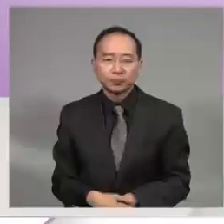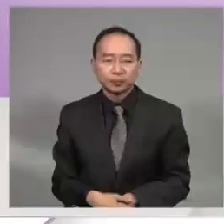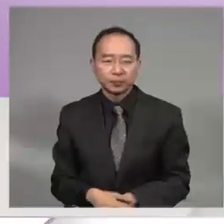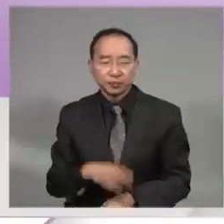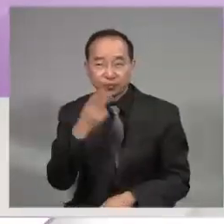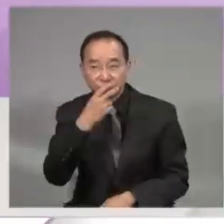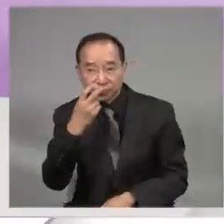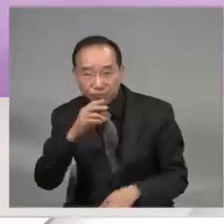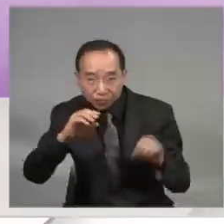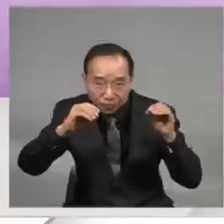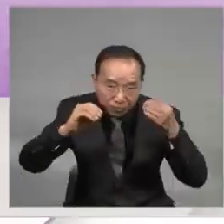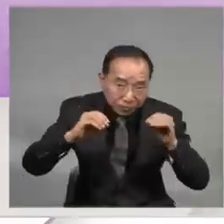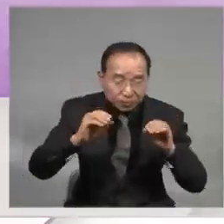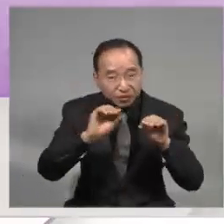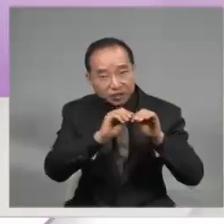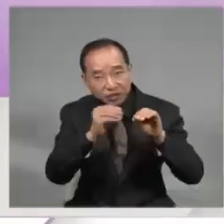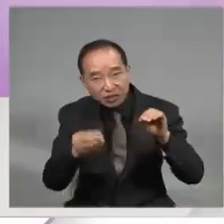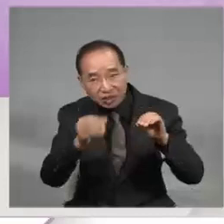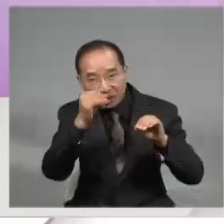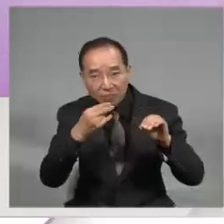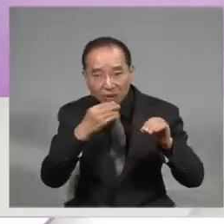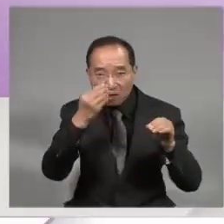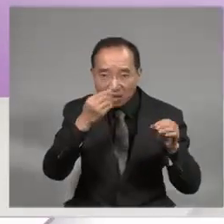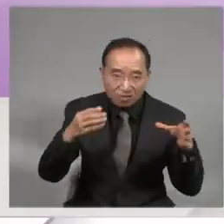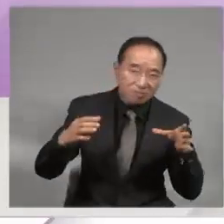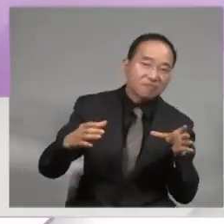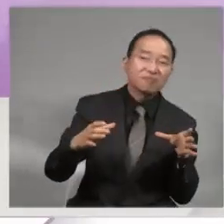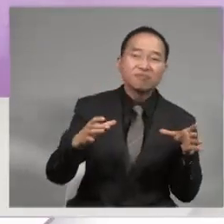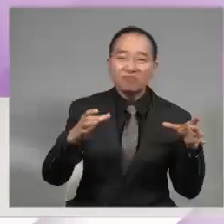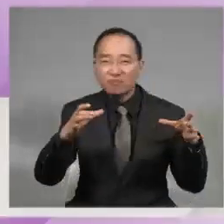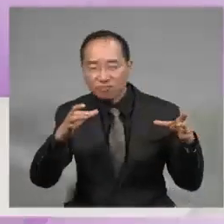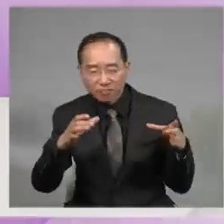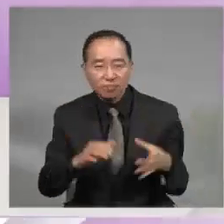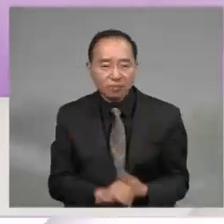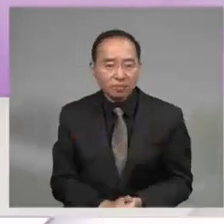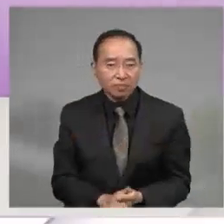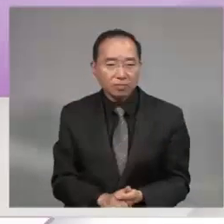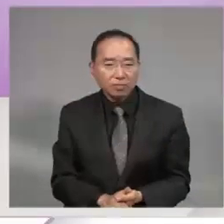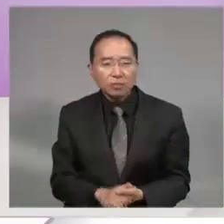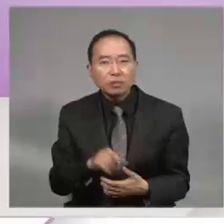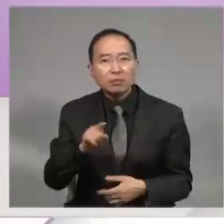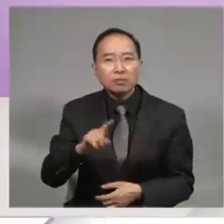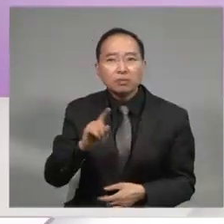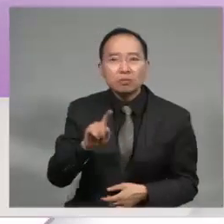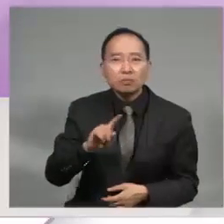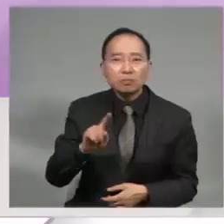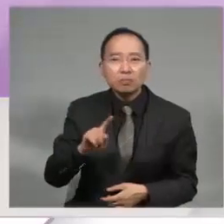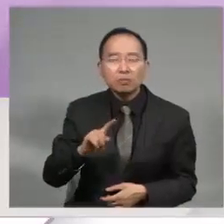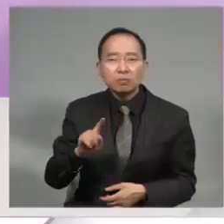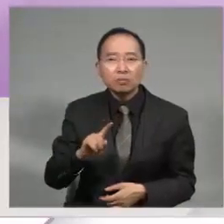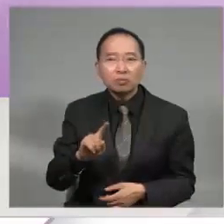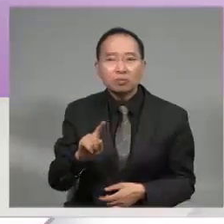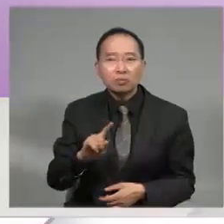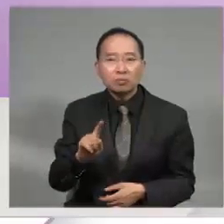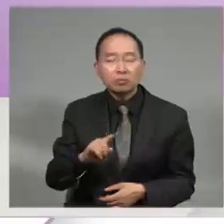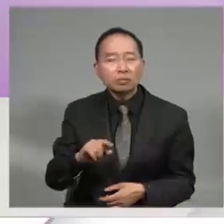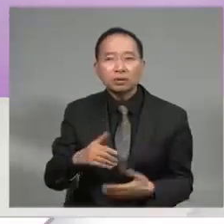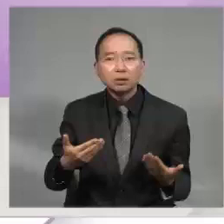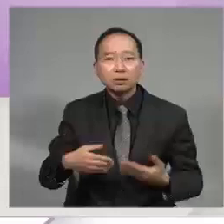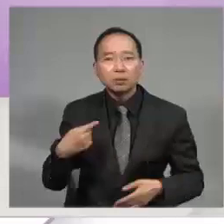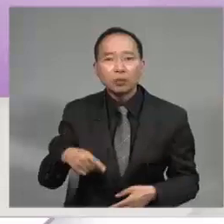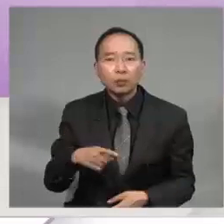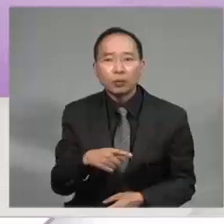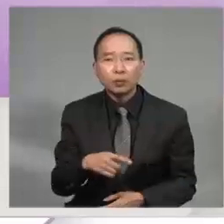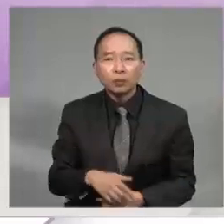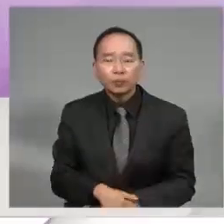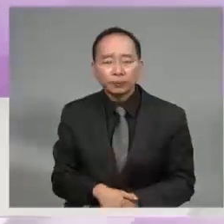네, 뜯어진 곳은 없는지 다시 한번 확인을 하고 계시고요. 세심하게 살펴보시죠. 지금 뭘 살펴보고 계시는 것 같은데 어떤 이제, 부분을 체크하고 계시는